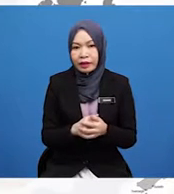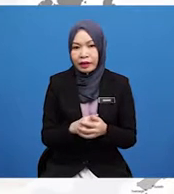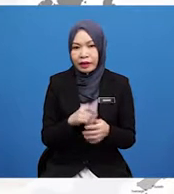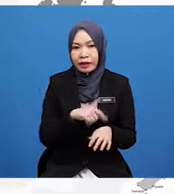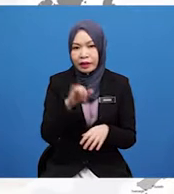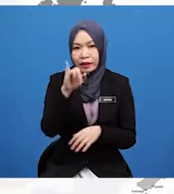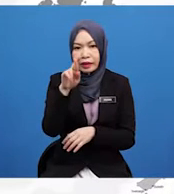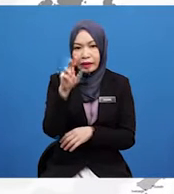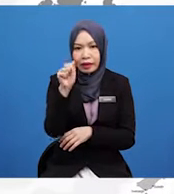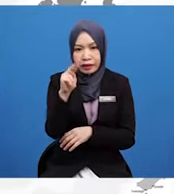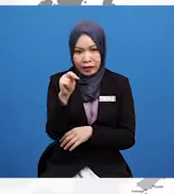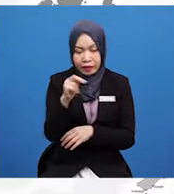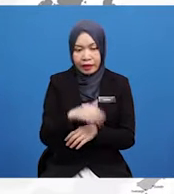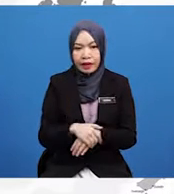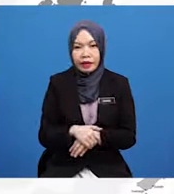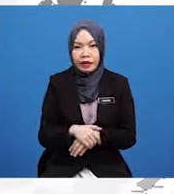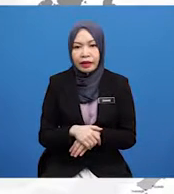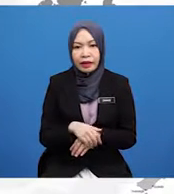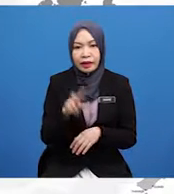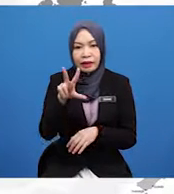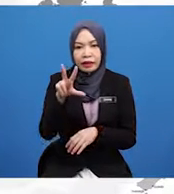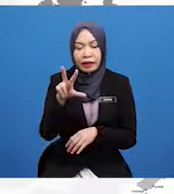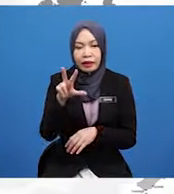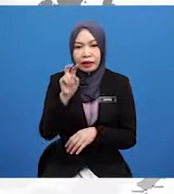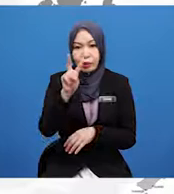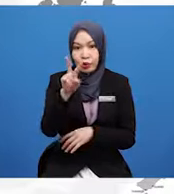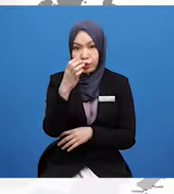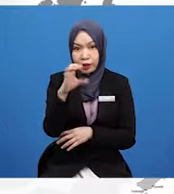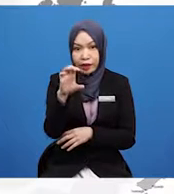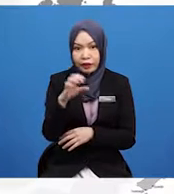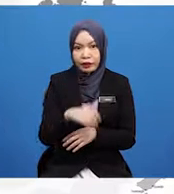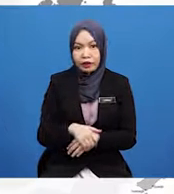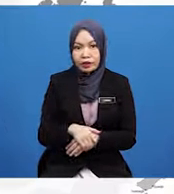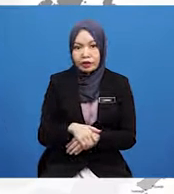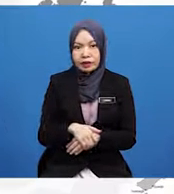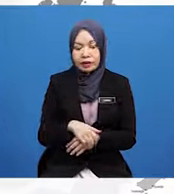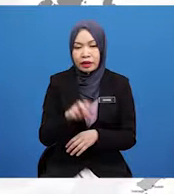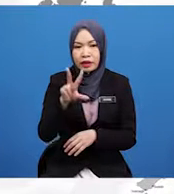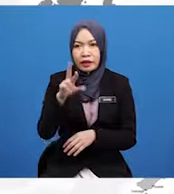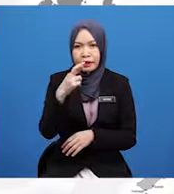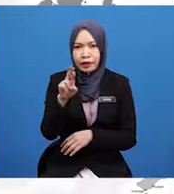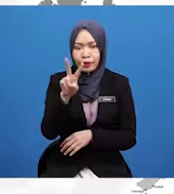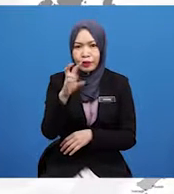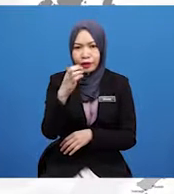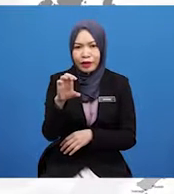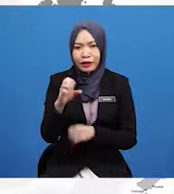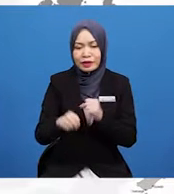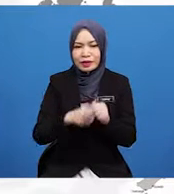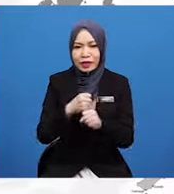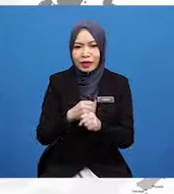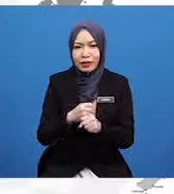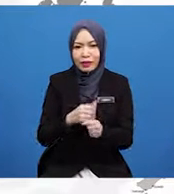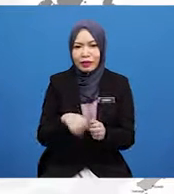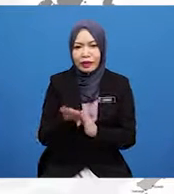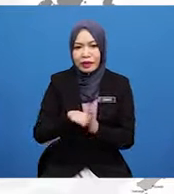Tapa ini berusia diantara 3200 tahun sehingga 1800 tahun sebelum